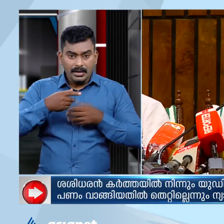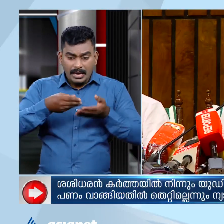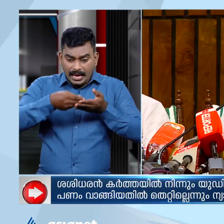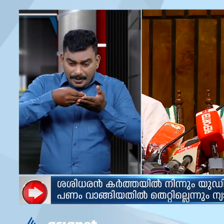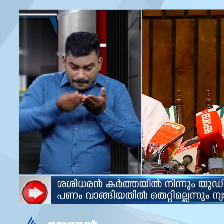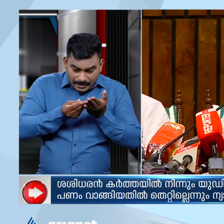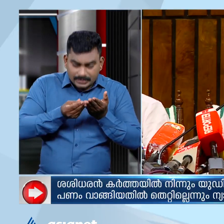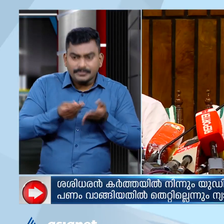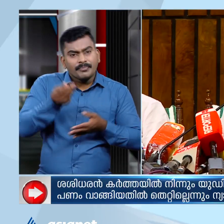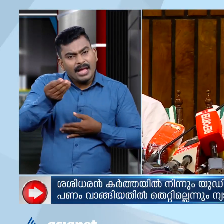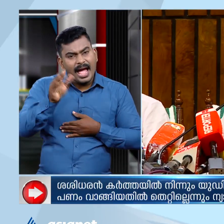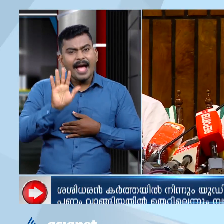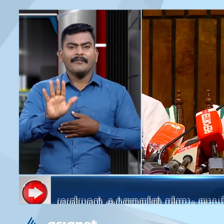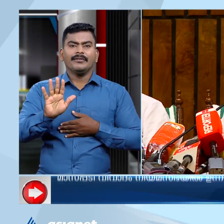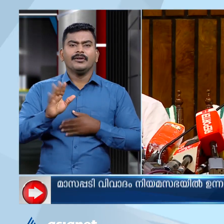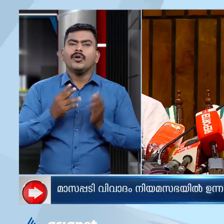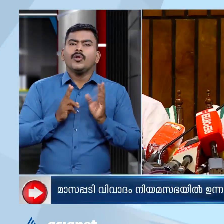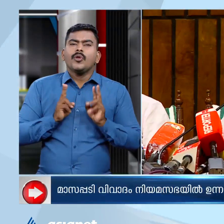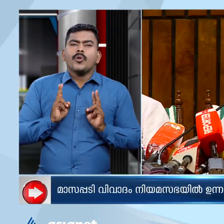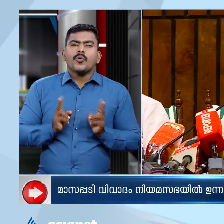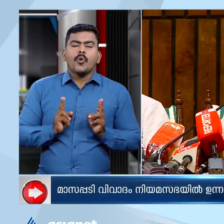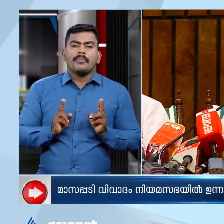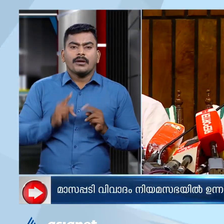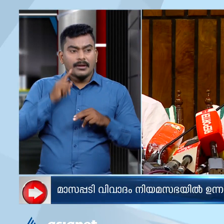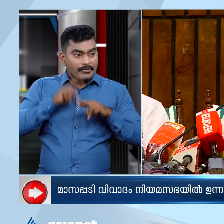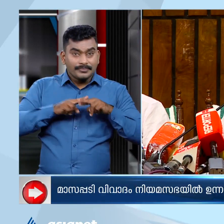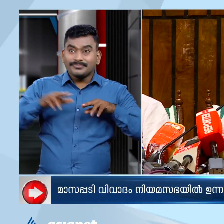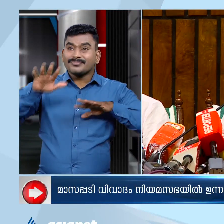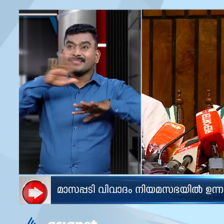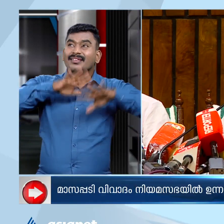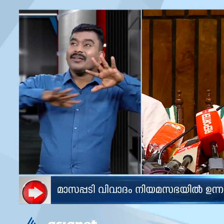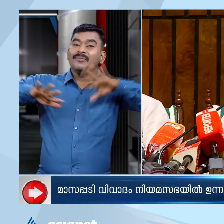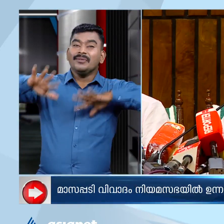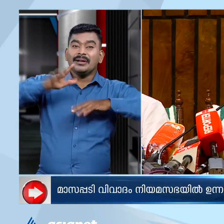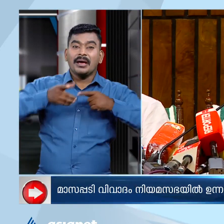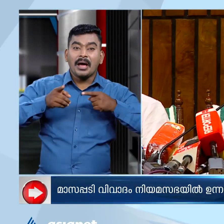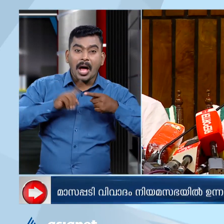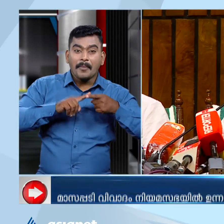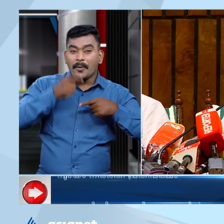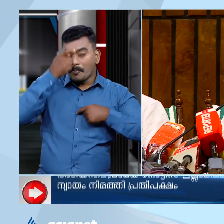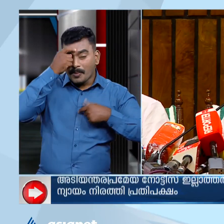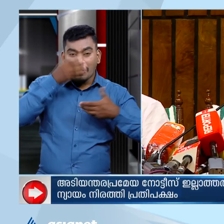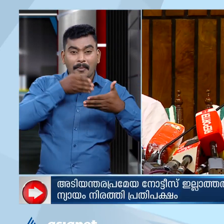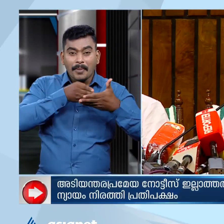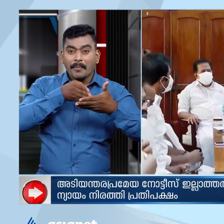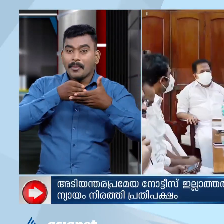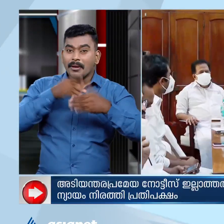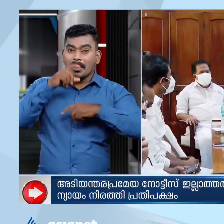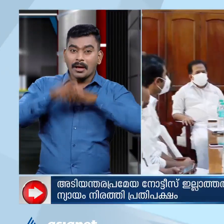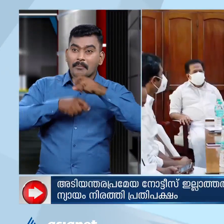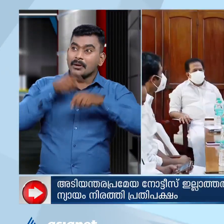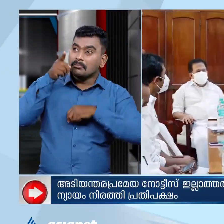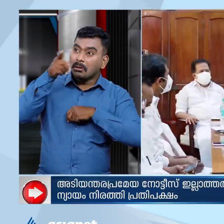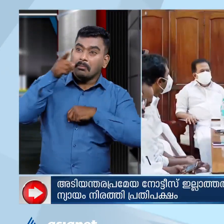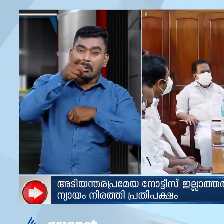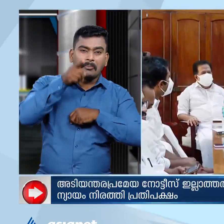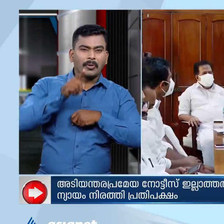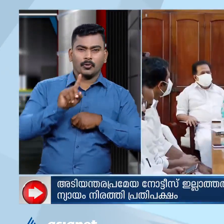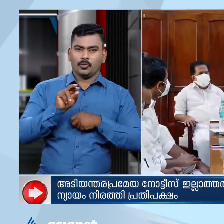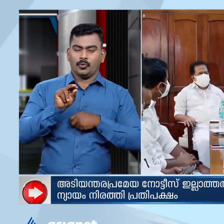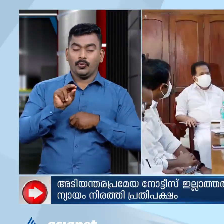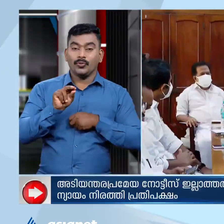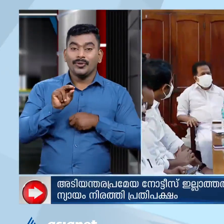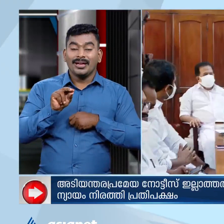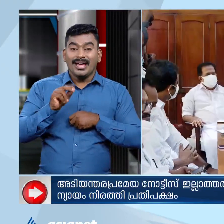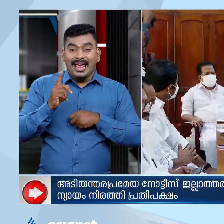എൻവയോൺമെന്റ് ഇഷ്യൂലുള്ള ഇഷ്യൂ നമ്മൾ വേറെ ചർച്ച ചെയ്യണം. അത് ഇങ്ങനെ ഒറ്റപ്പെട്ട ഒരു കമ്പനിന്റെ തലയിലിട്ടിട്ട് കാര്യമില്ല. നേതാക്കൾ സംഭാവന